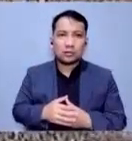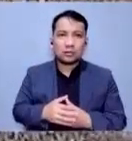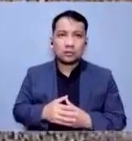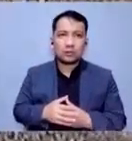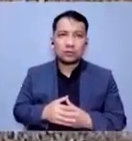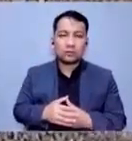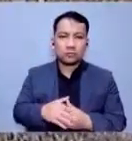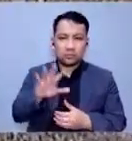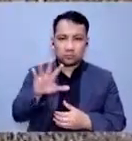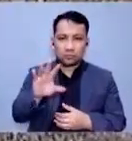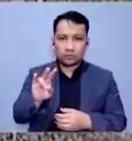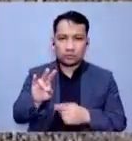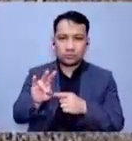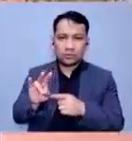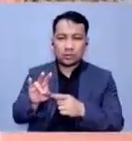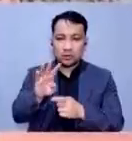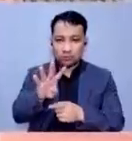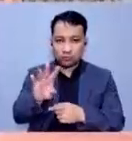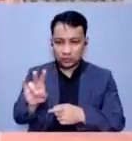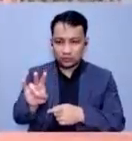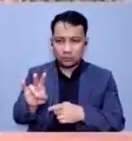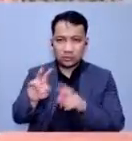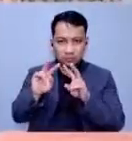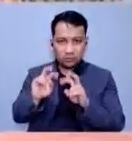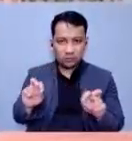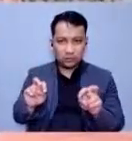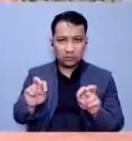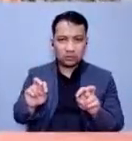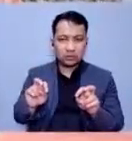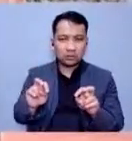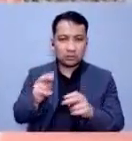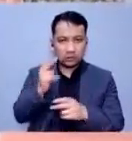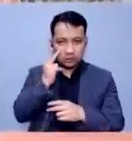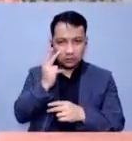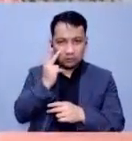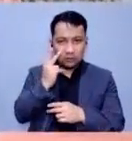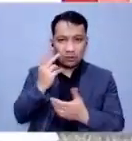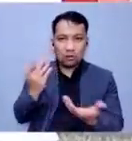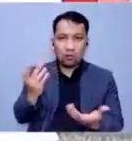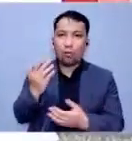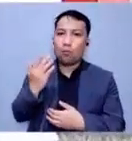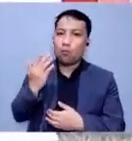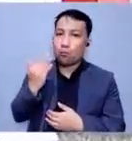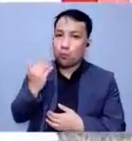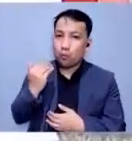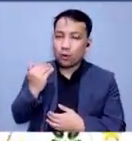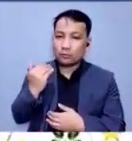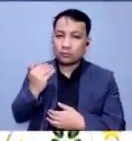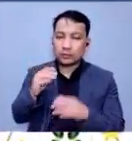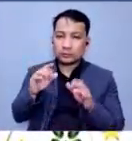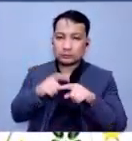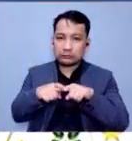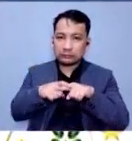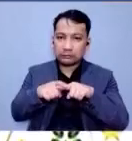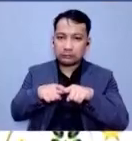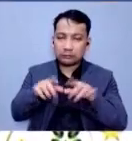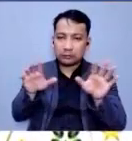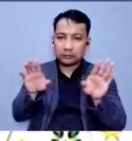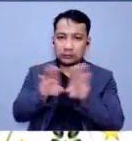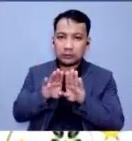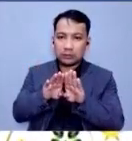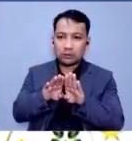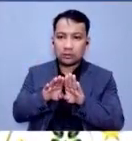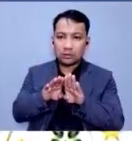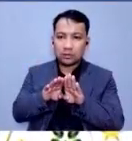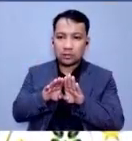Dapat maimbestigahan ito. Dapat tignan mabuti kung bakit nagkaroon ng force outage. Dahil nung nagkaroon ng